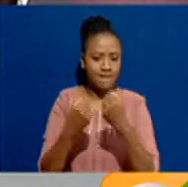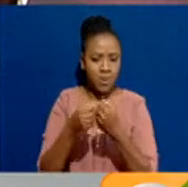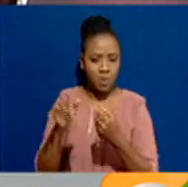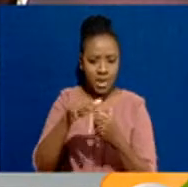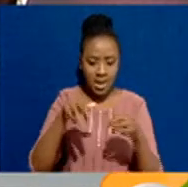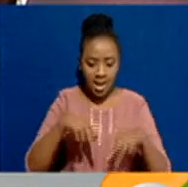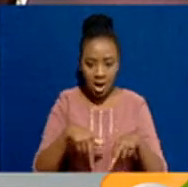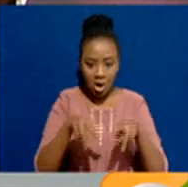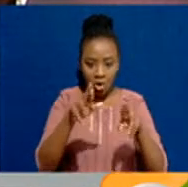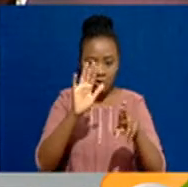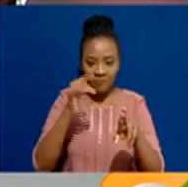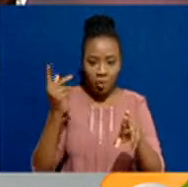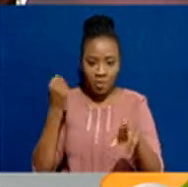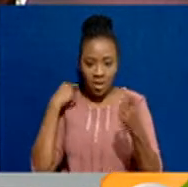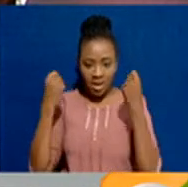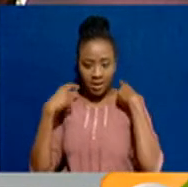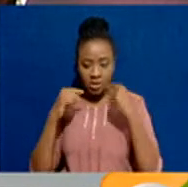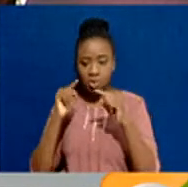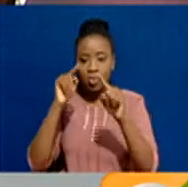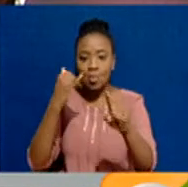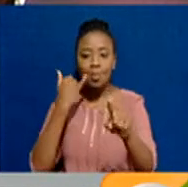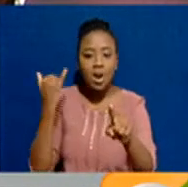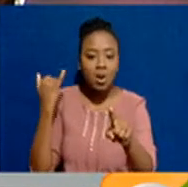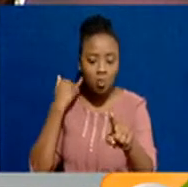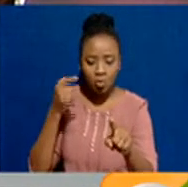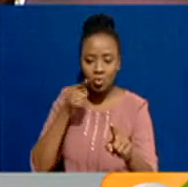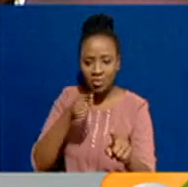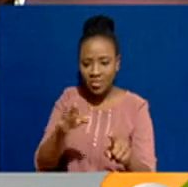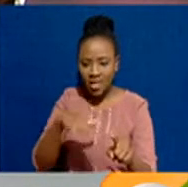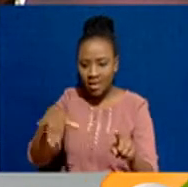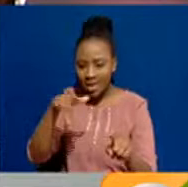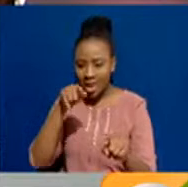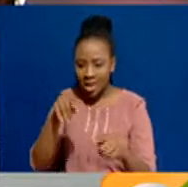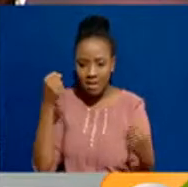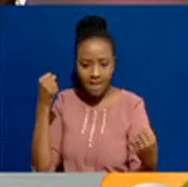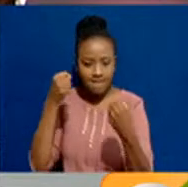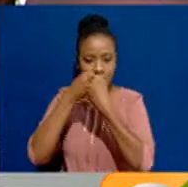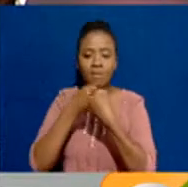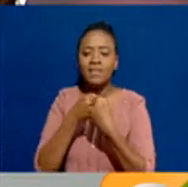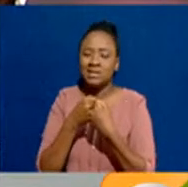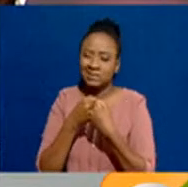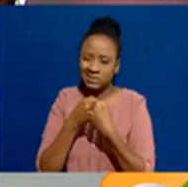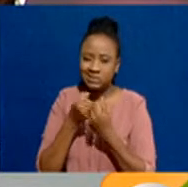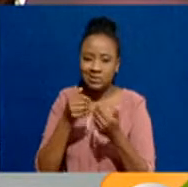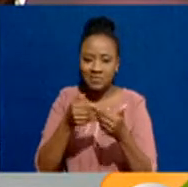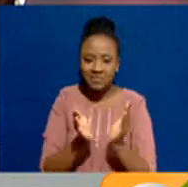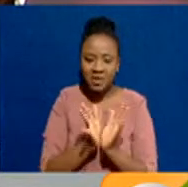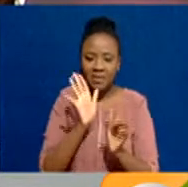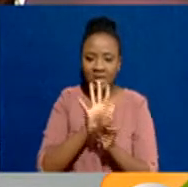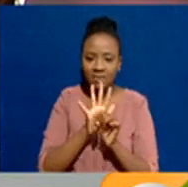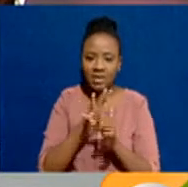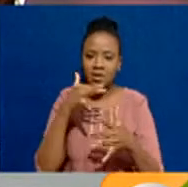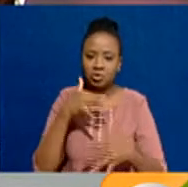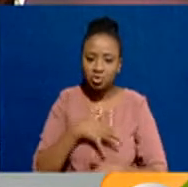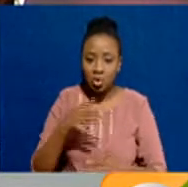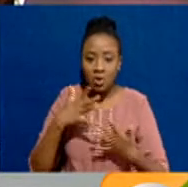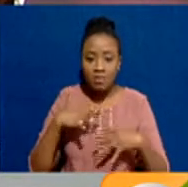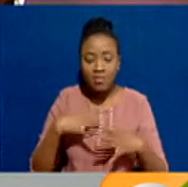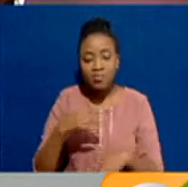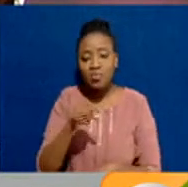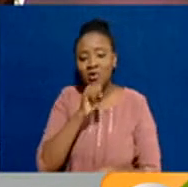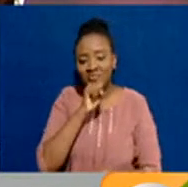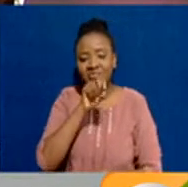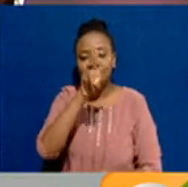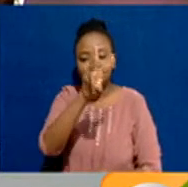Kuelekea Nakuru imeacha familia nyingi katika eneo hilo na huzuni na mshtuko. Na miongoni mwa watu 52 walioaga dunia